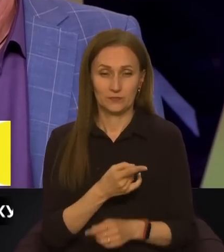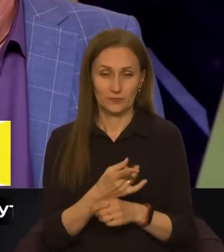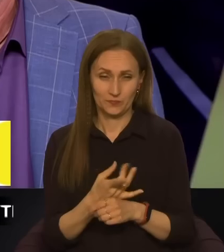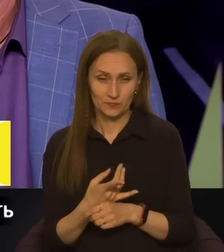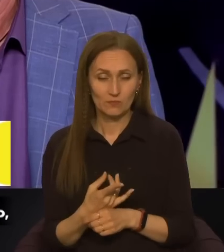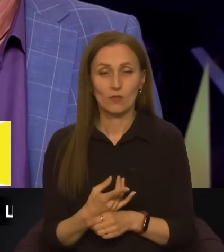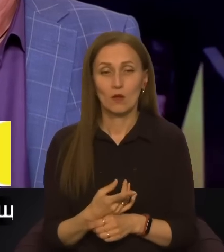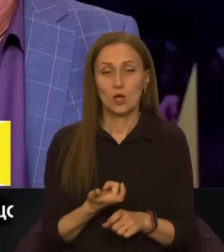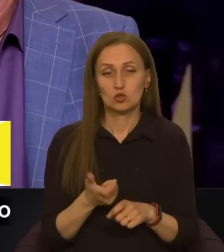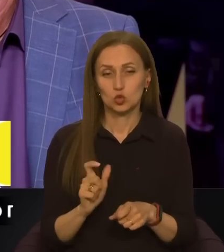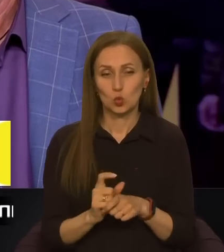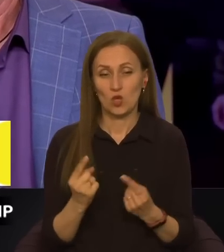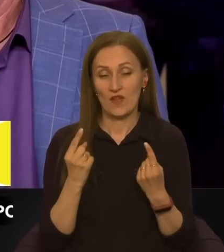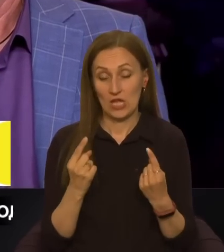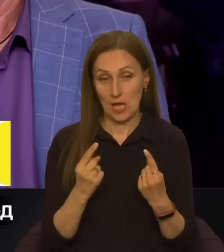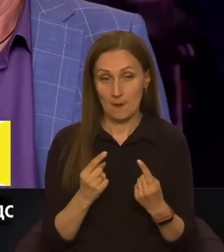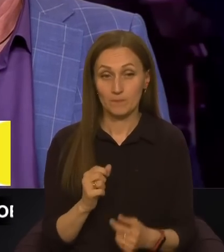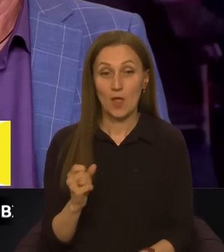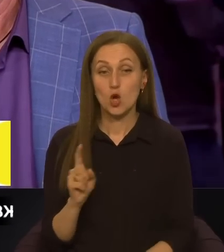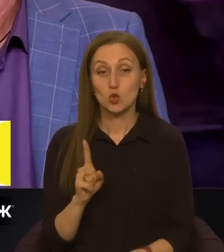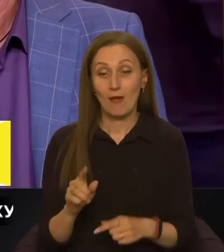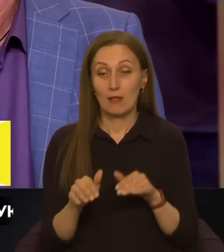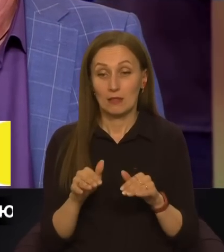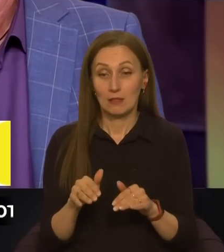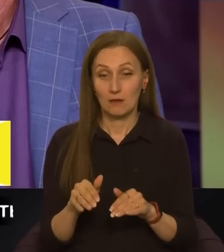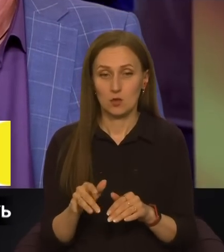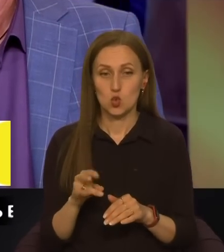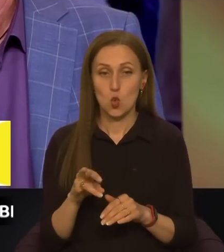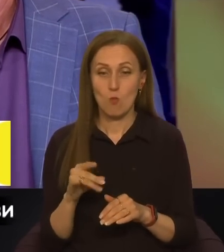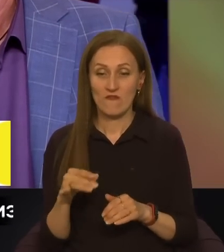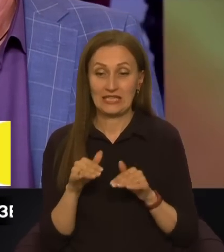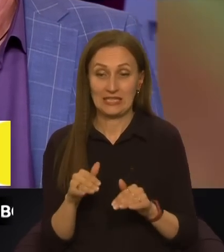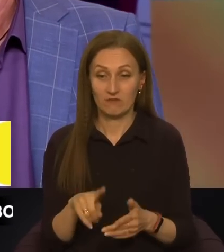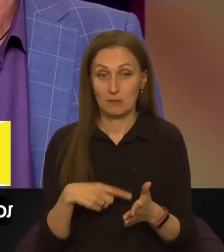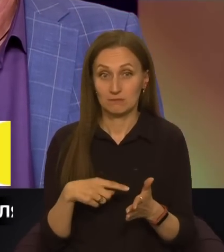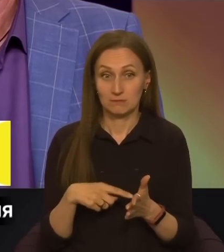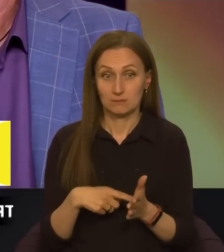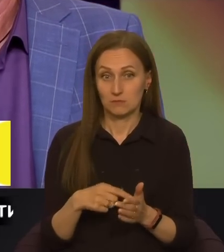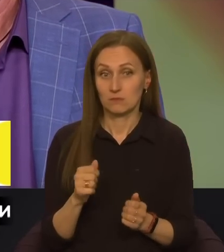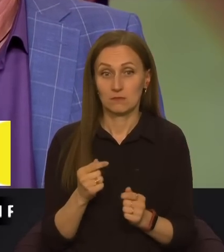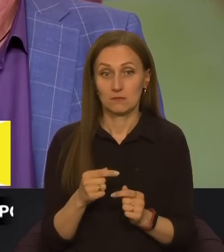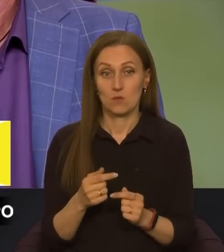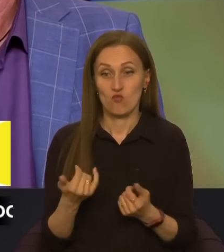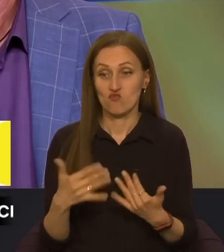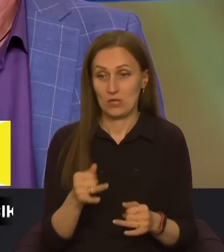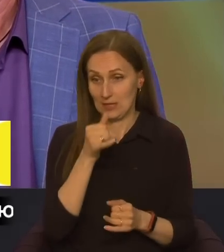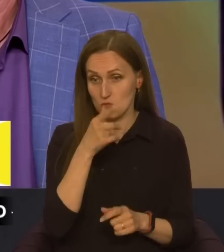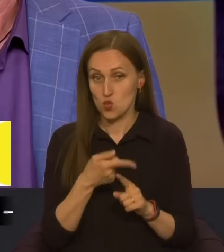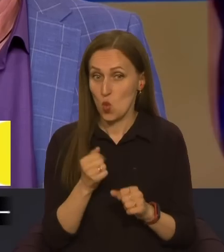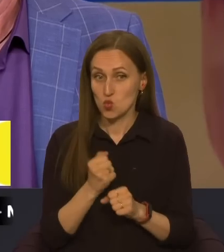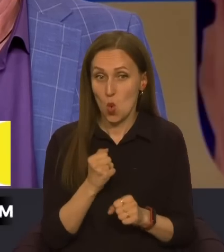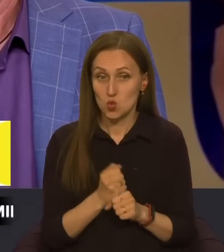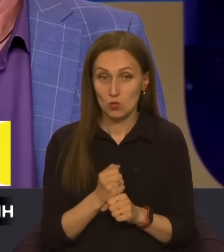артилерійських обстрілів досить велика. А щодо наступальних та штурмових дій, що в місті, вони цього вже не можуть цього